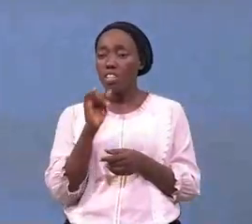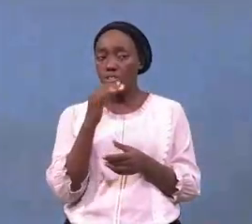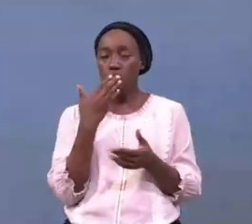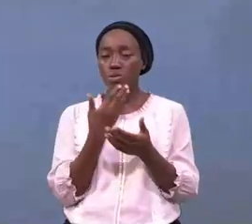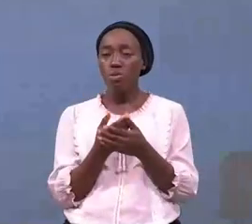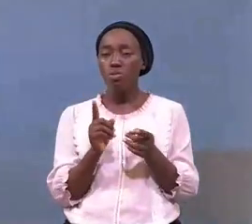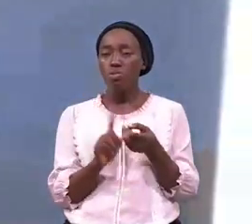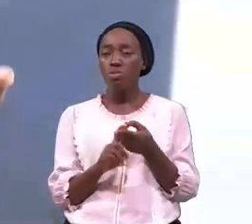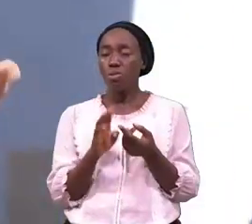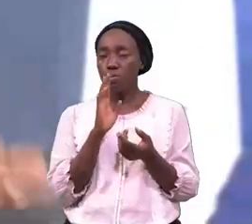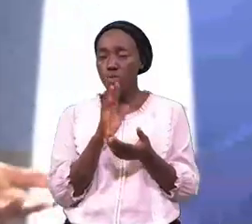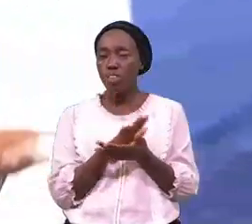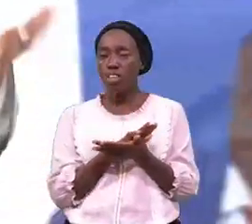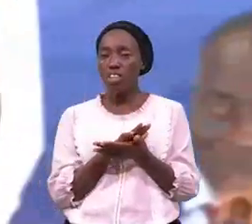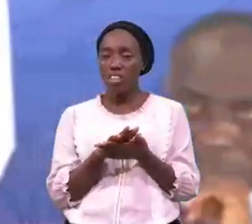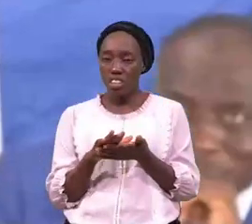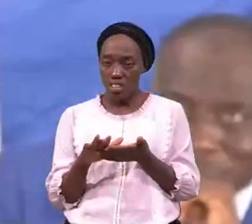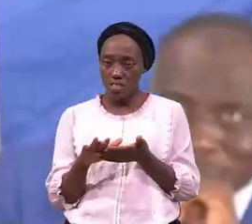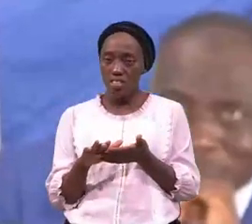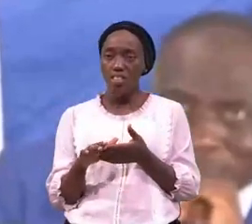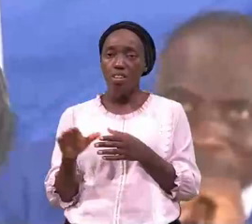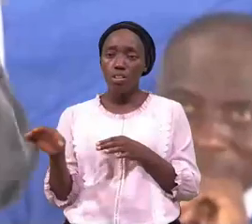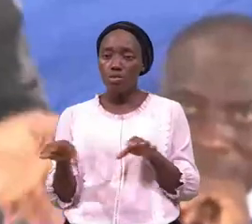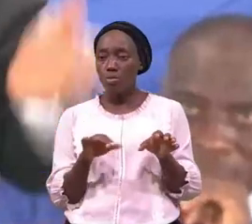Elle doit être bon.